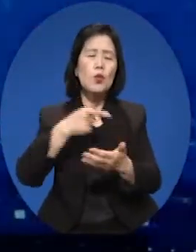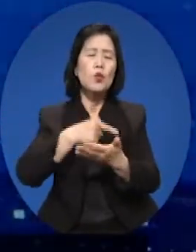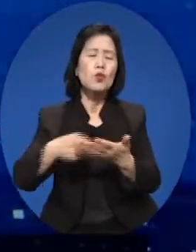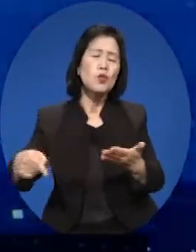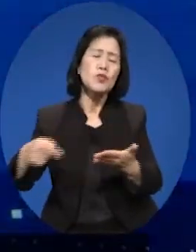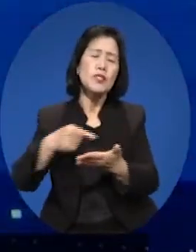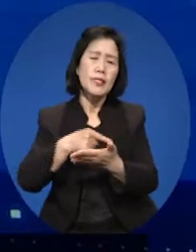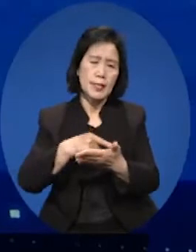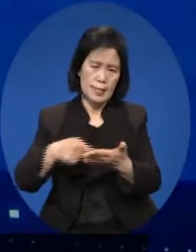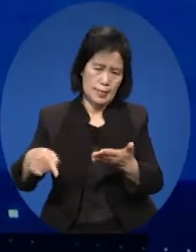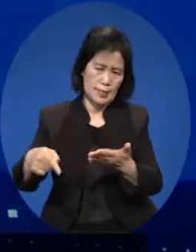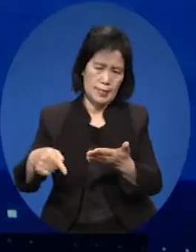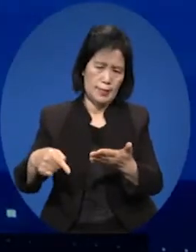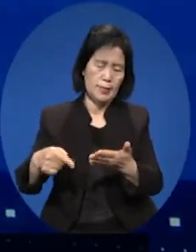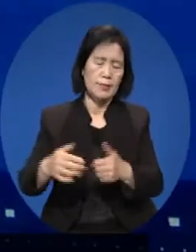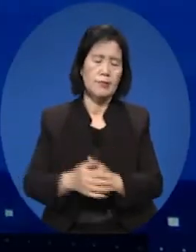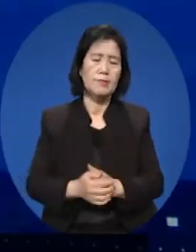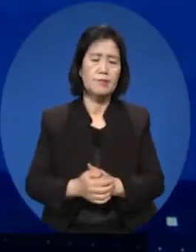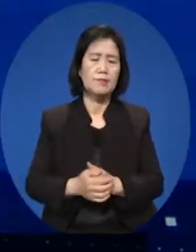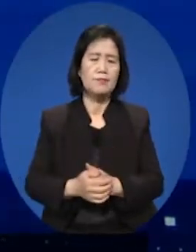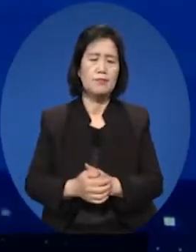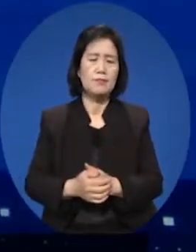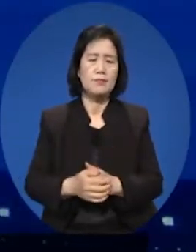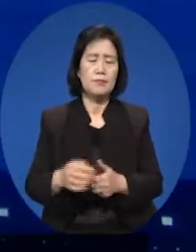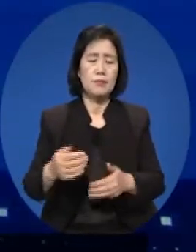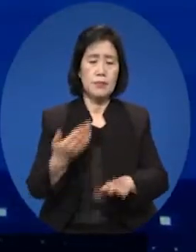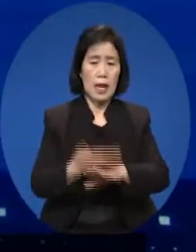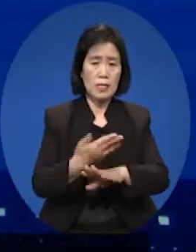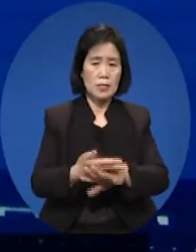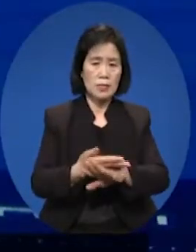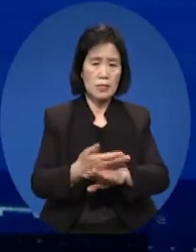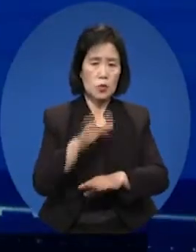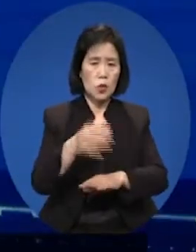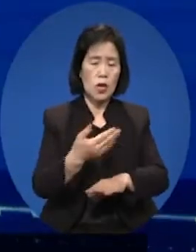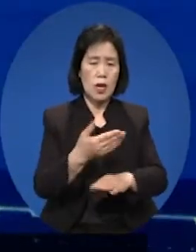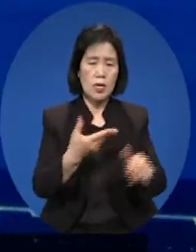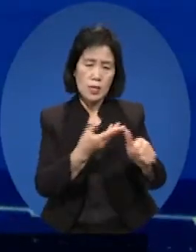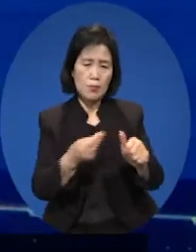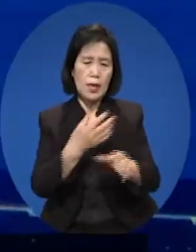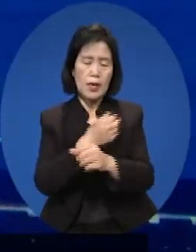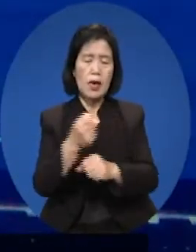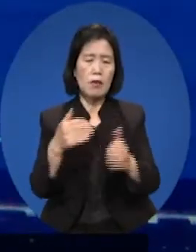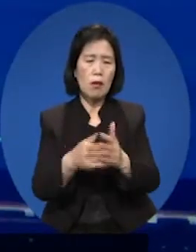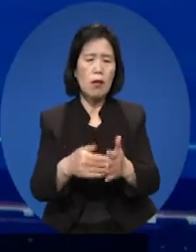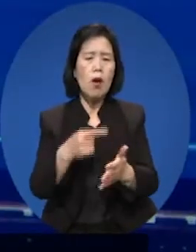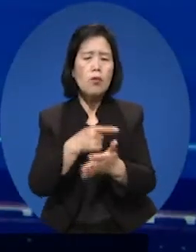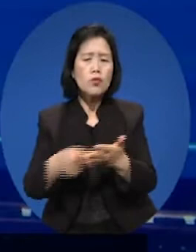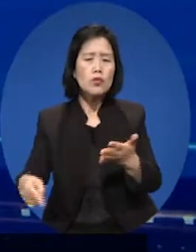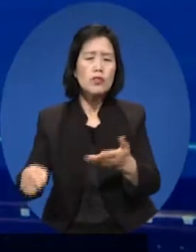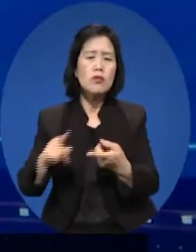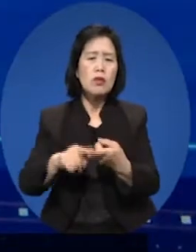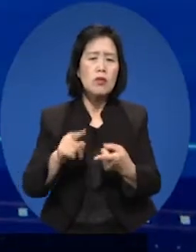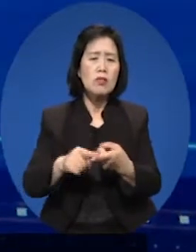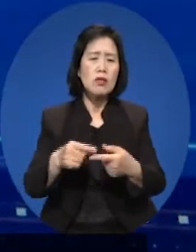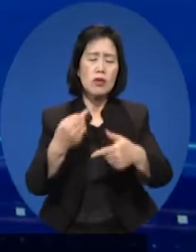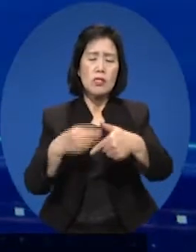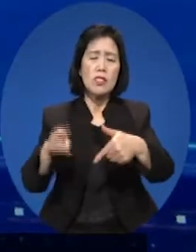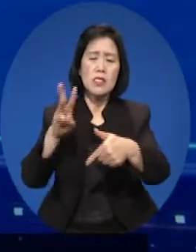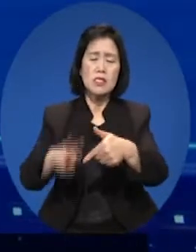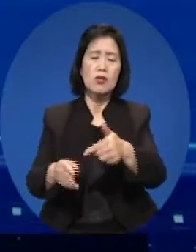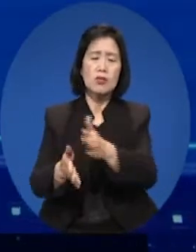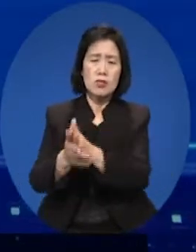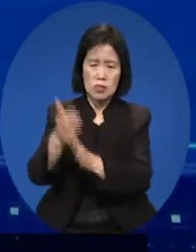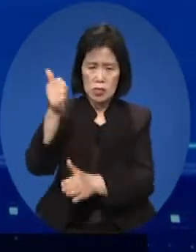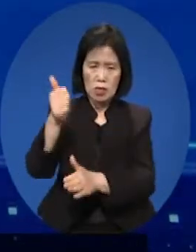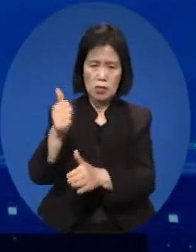입게 되는 겁니다 다른 곳과 지금 임대계약을 했기 때문인데 이렇게 손실을 입게 되는 부분에 대해서 지금 인천시에